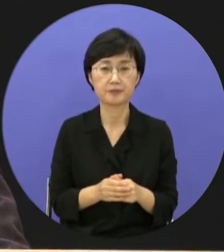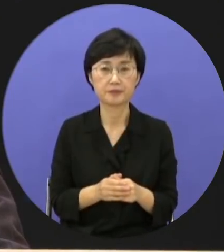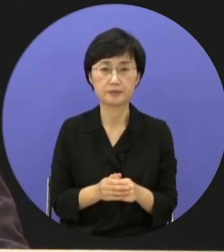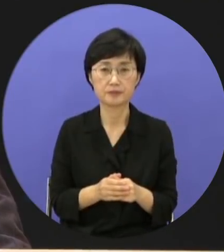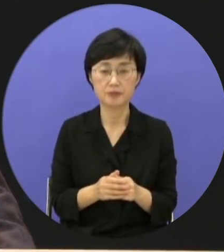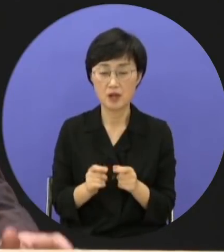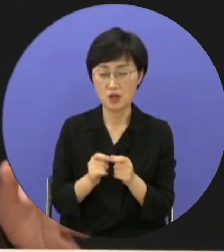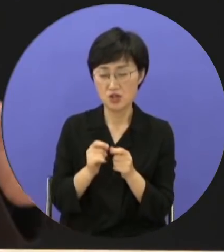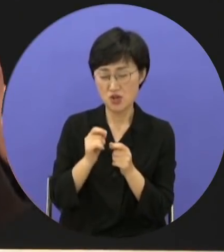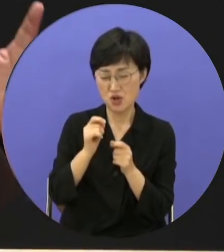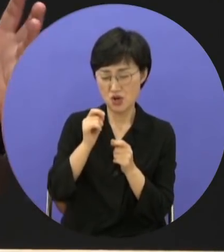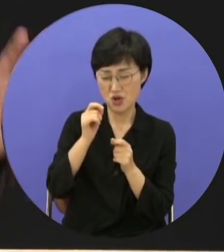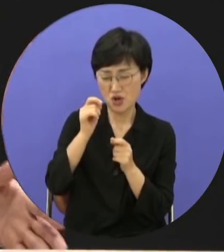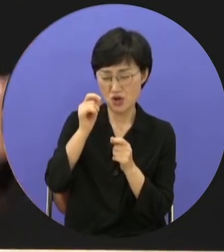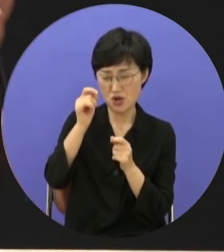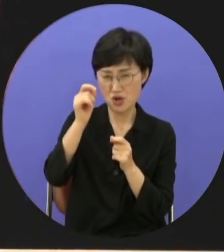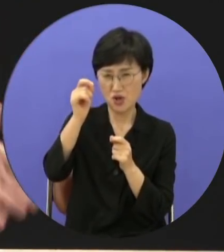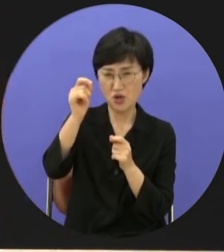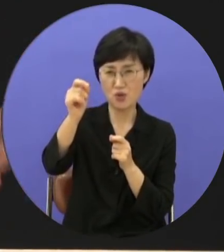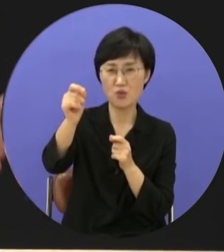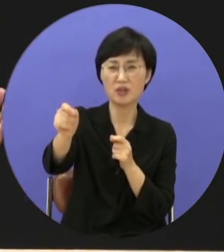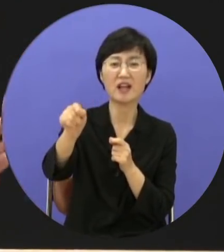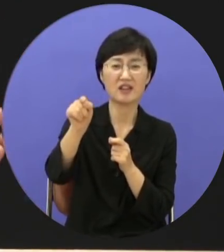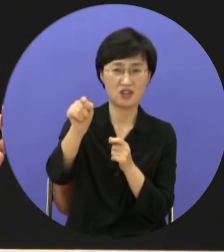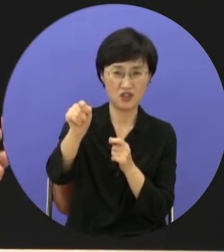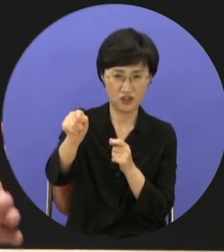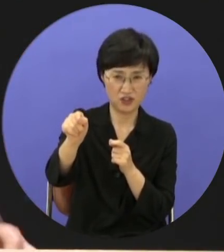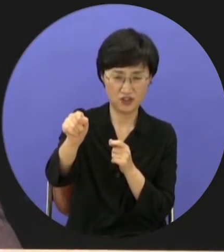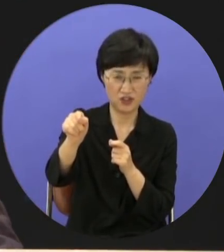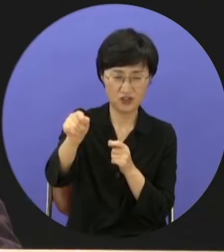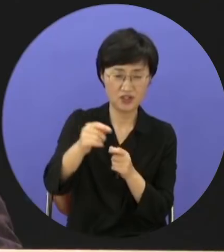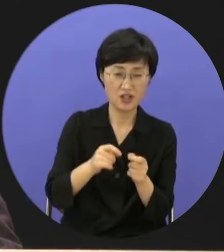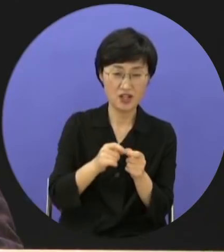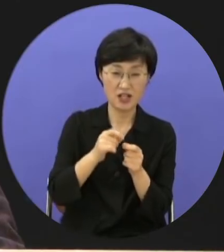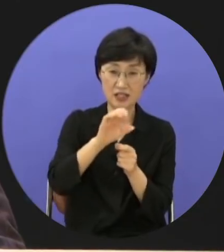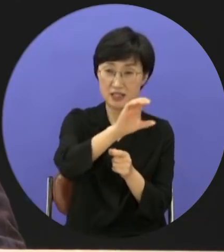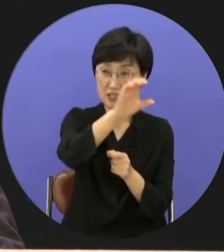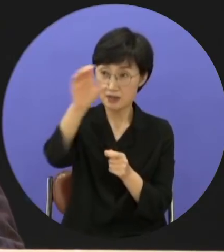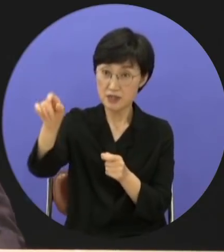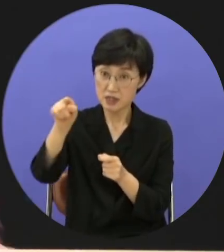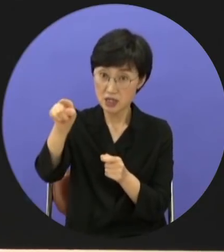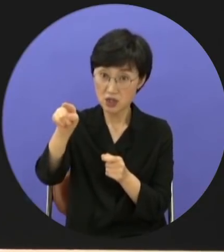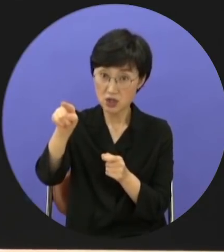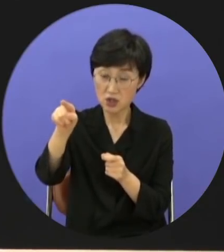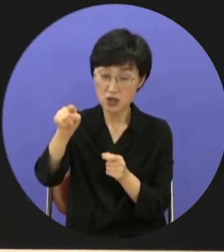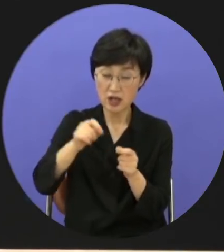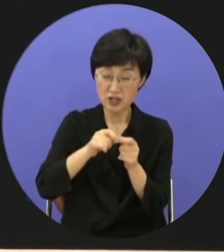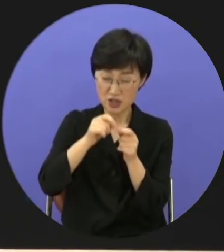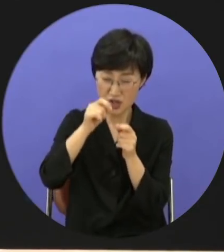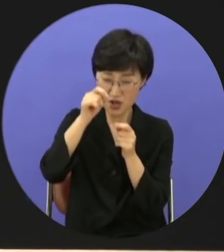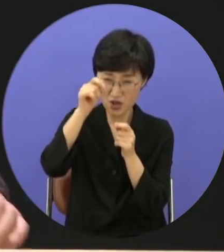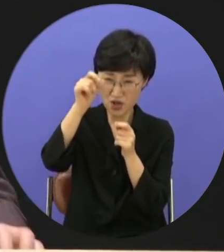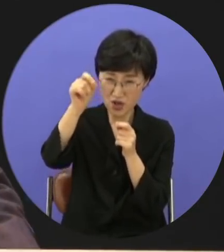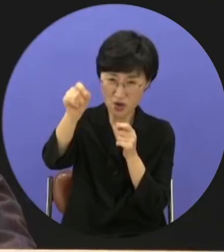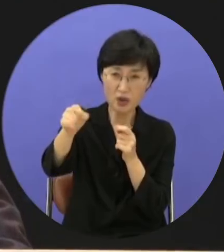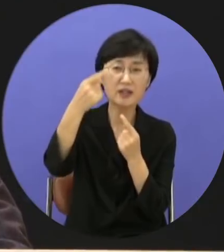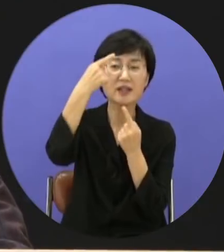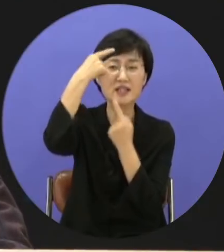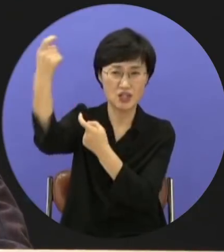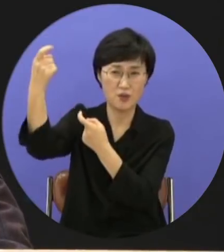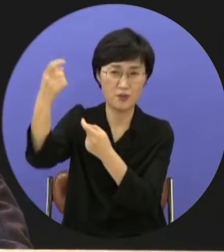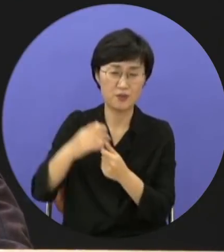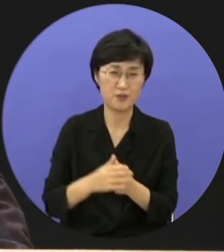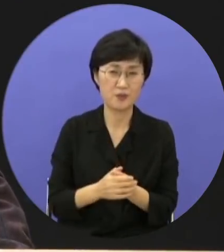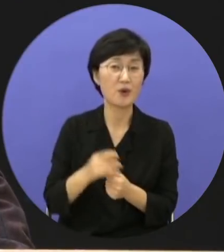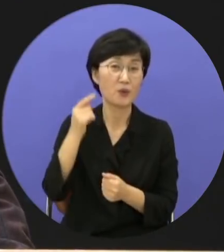세세무궁토록 있을 영원토록 있는 영원한 크리스마스. And it's for long ages past, for all eternity. It is that eternal Christmas. 왜